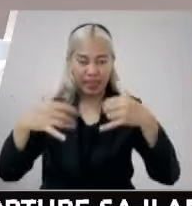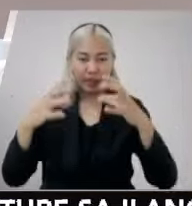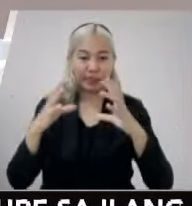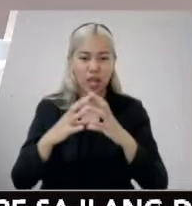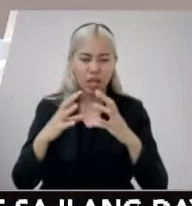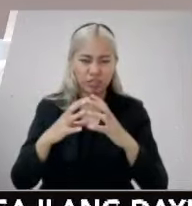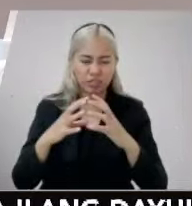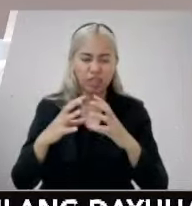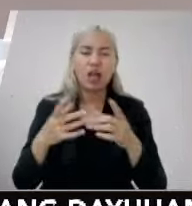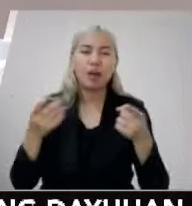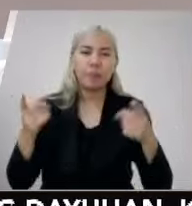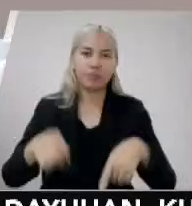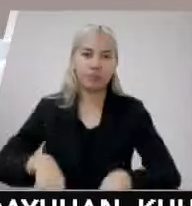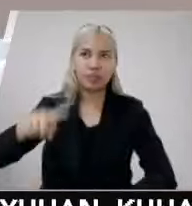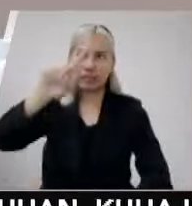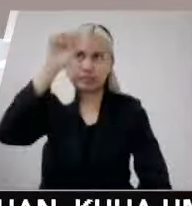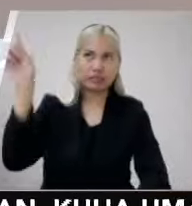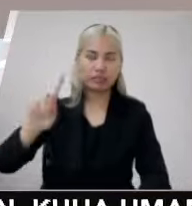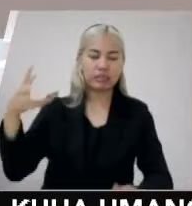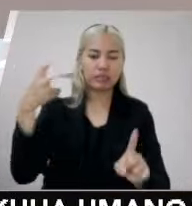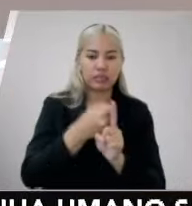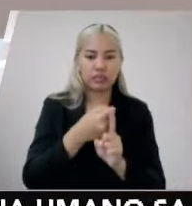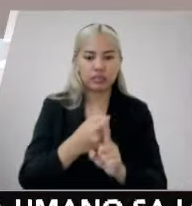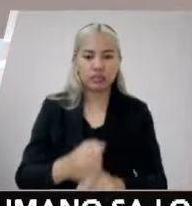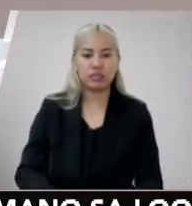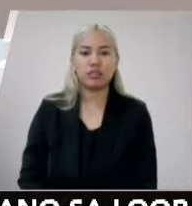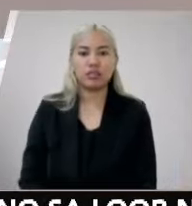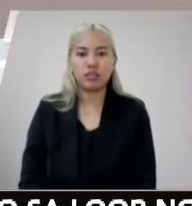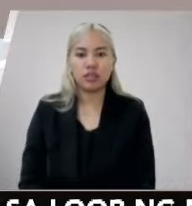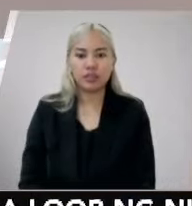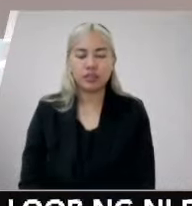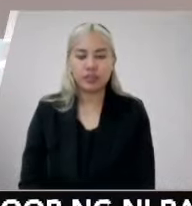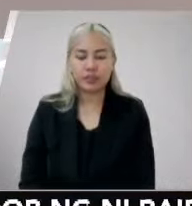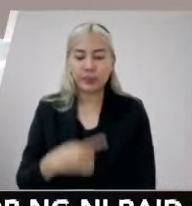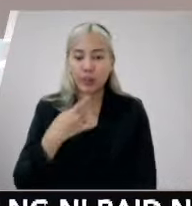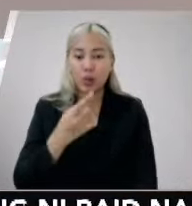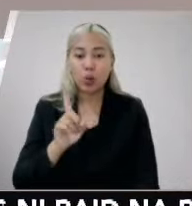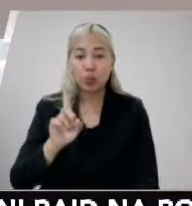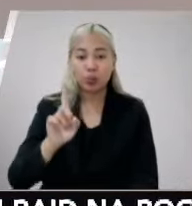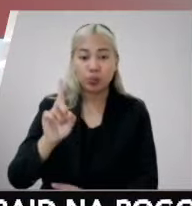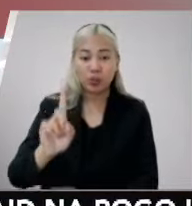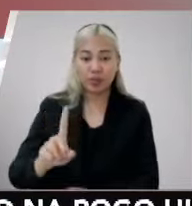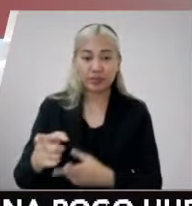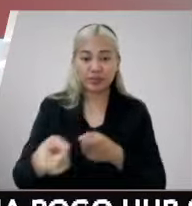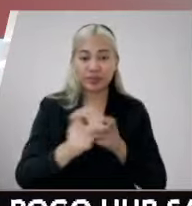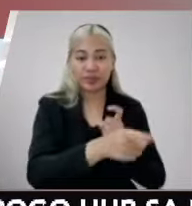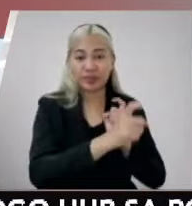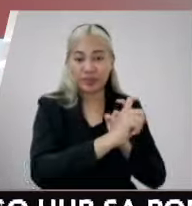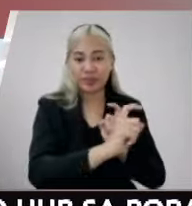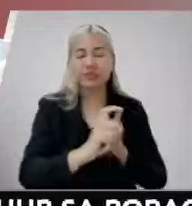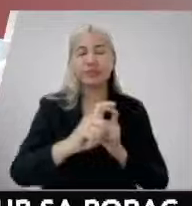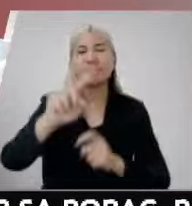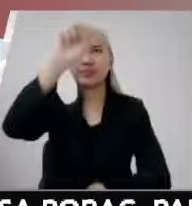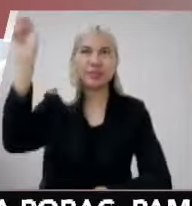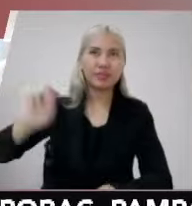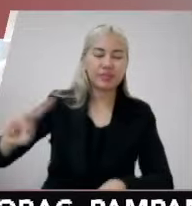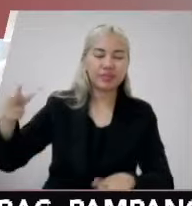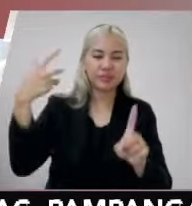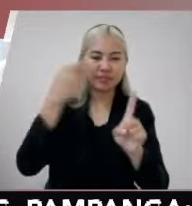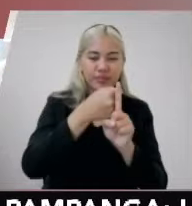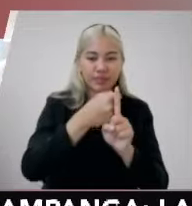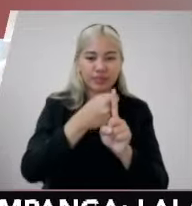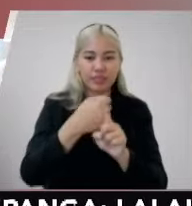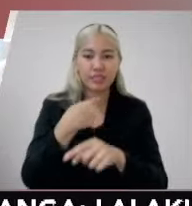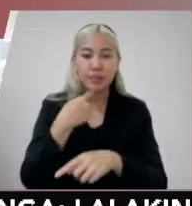ang tinaman ng kidlat Habang nasa laot sa hamtik Antique ayon sa kapatid ng biktima sabay-sabay silang magkakapatid na